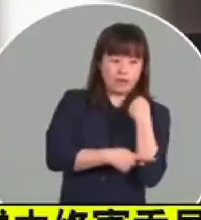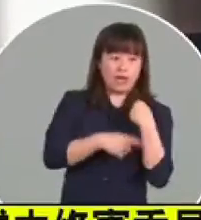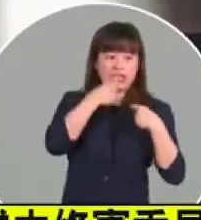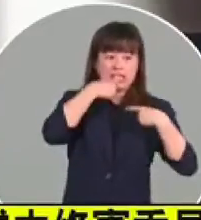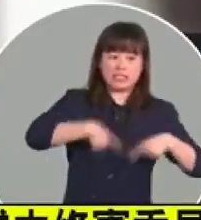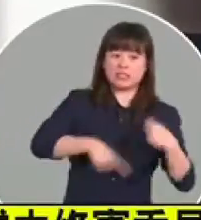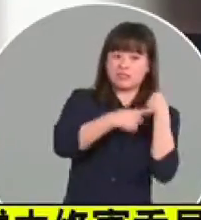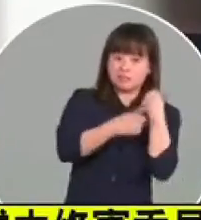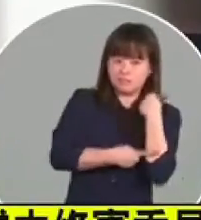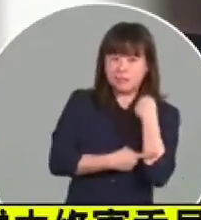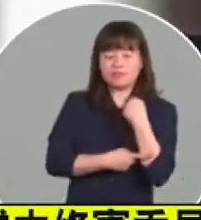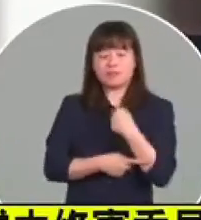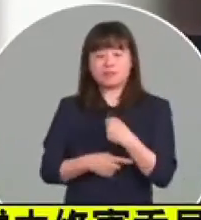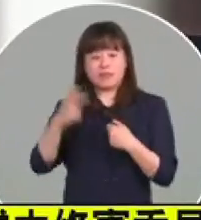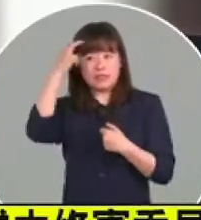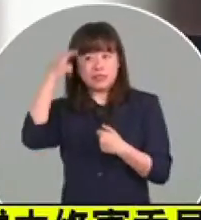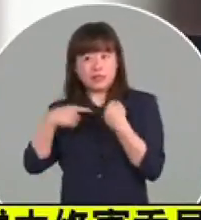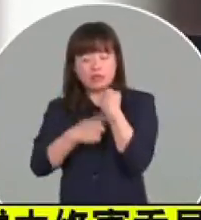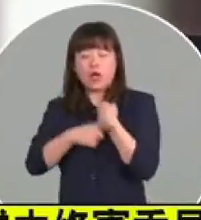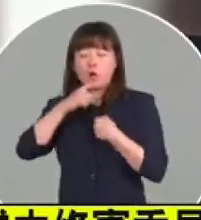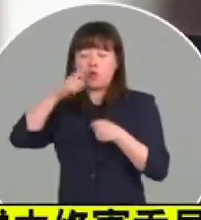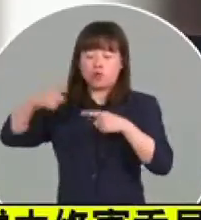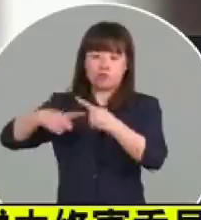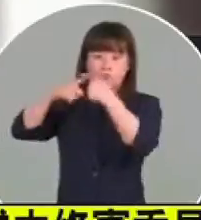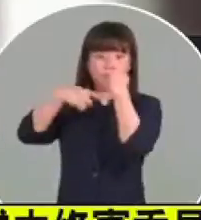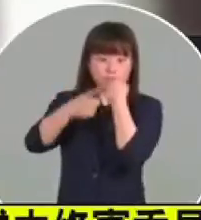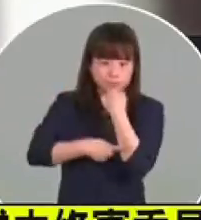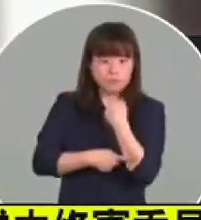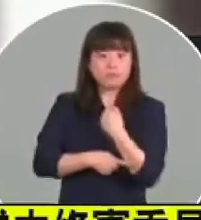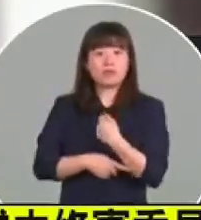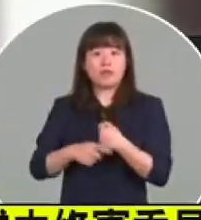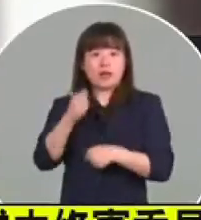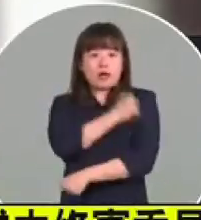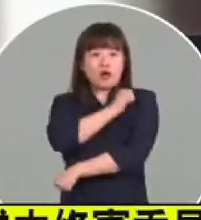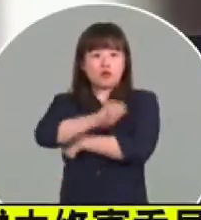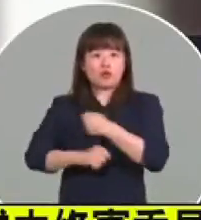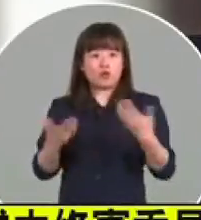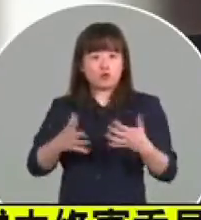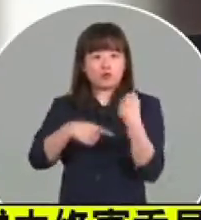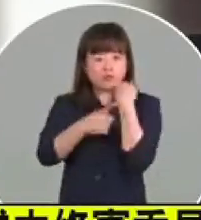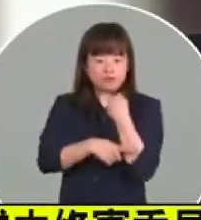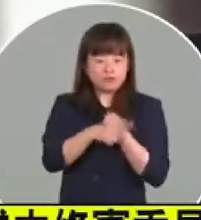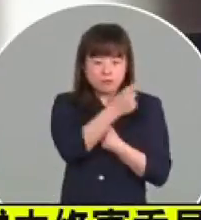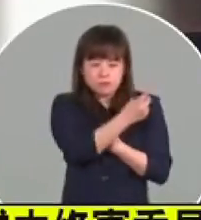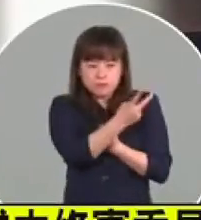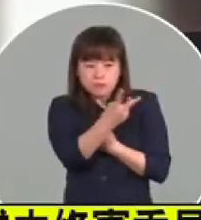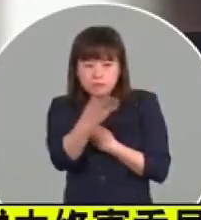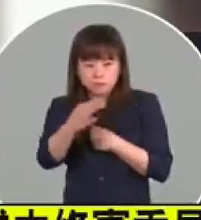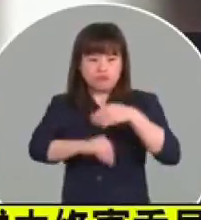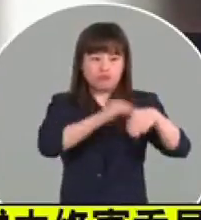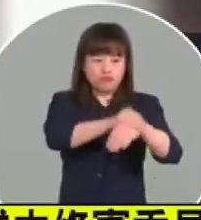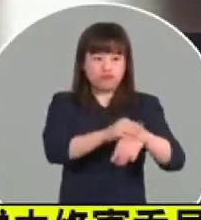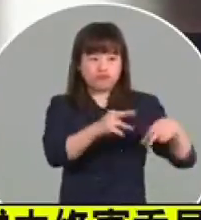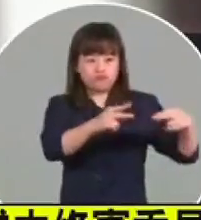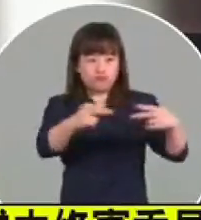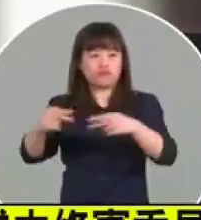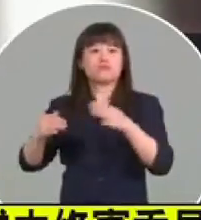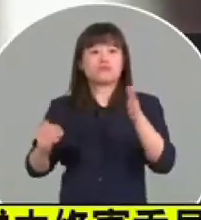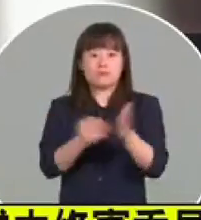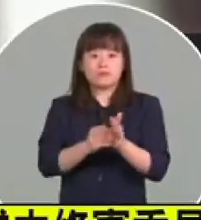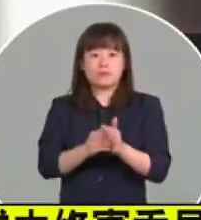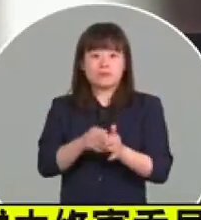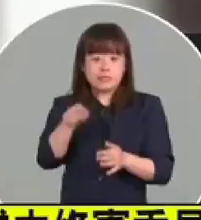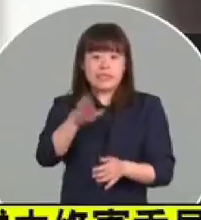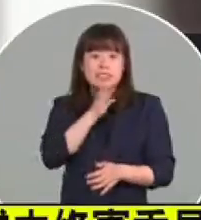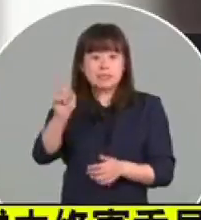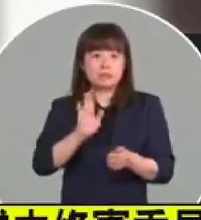法、宪法诉讼法以及劳动事件法陆续完成修法，这